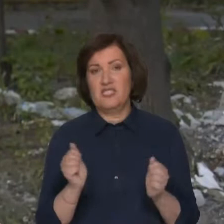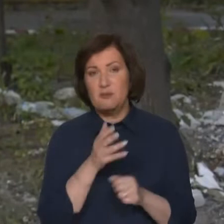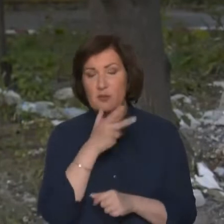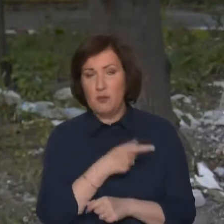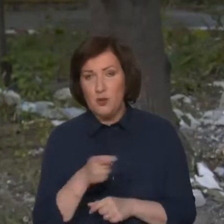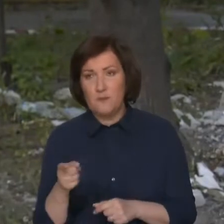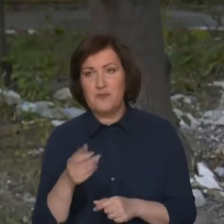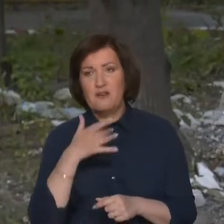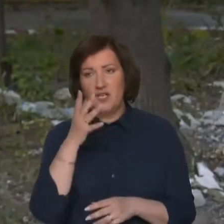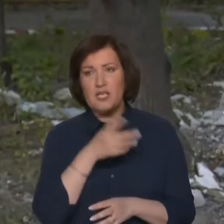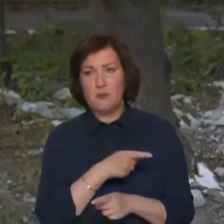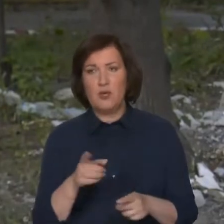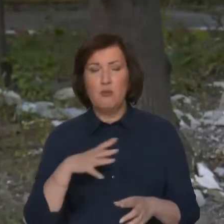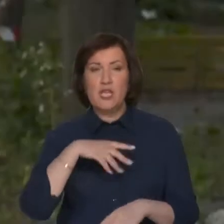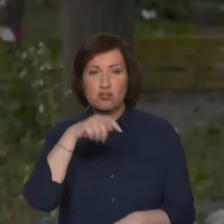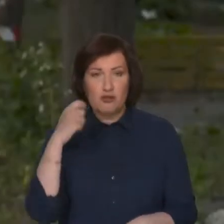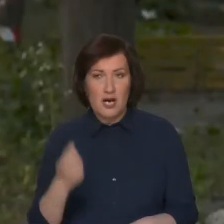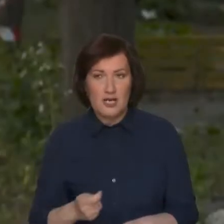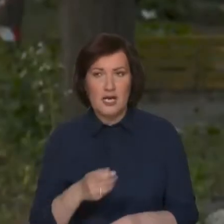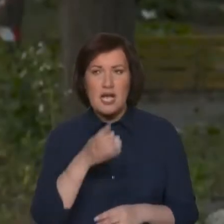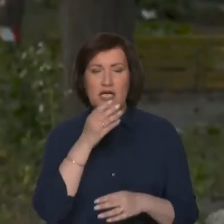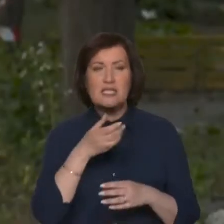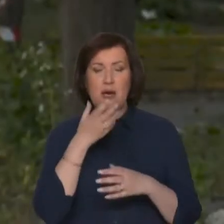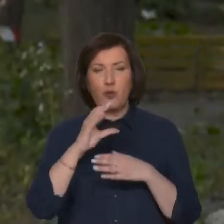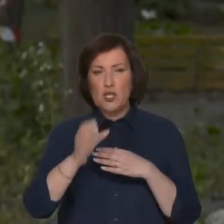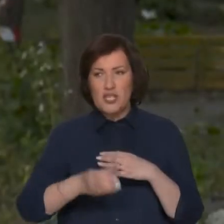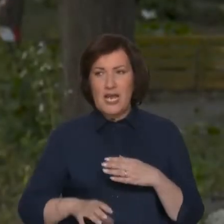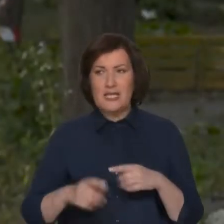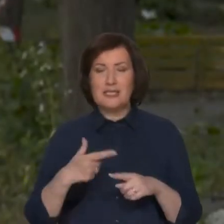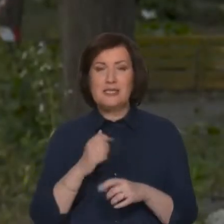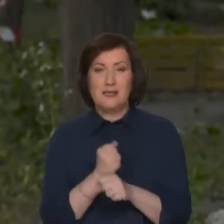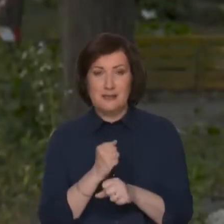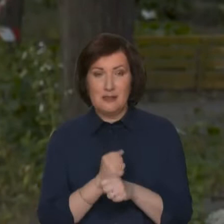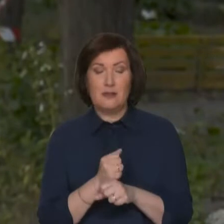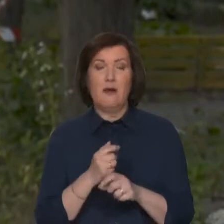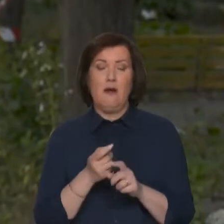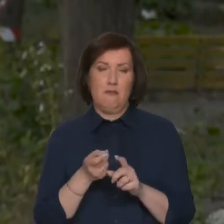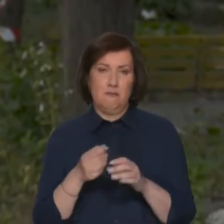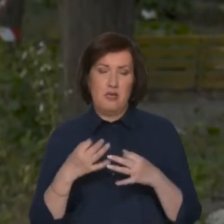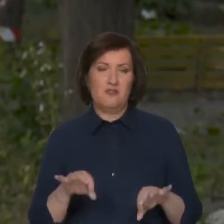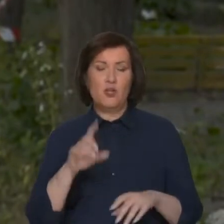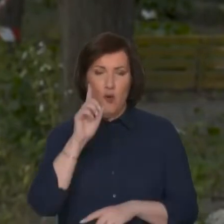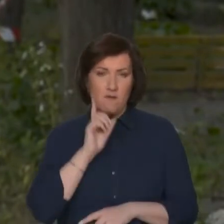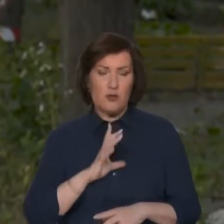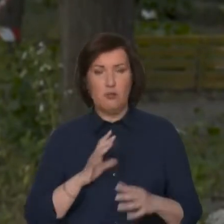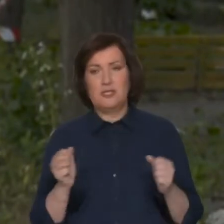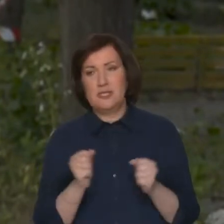зимний період, а в літній період було жарко. Теплоізоляція, яка буде зроблена, вона дозволить комфортно перебувати людям і зимою, і літом,